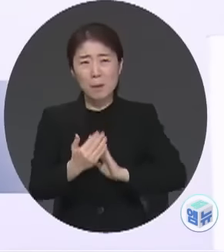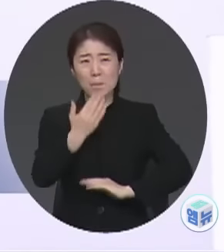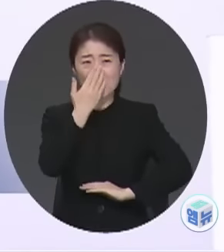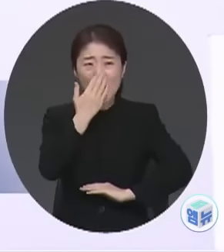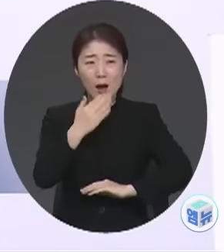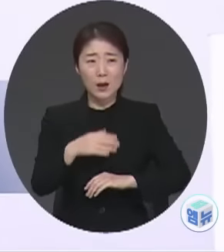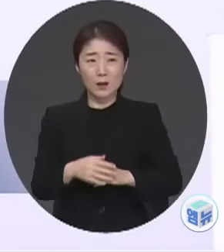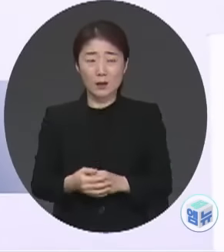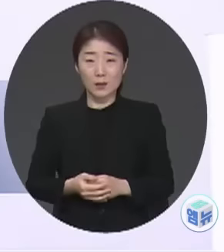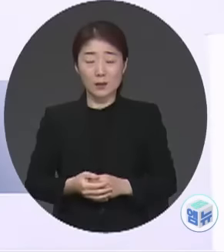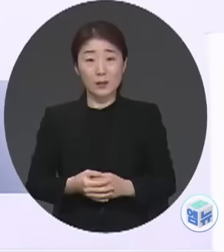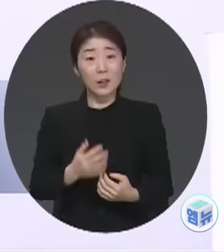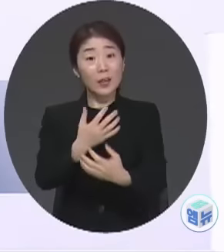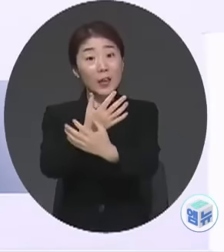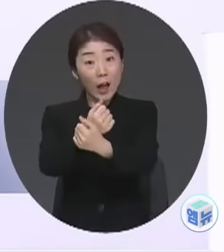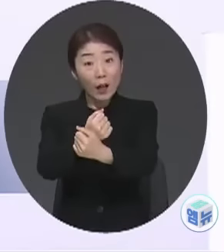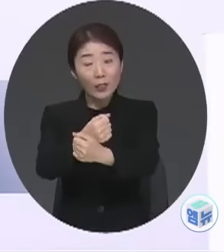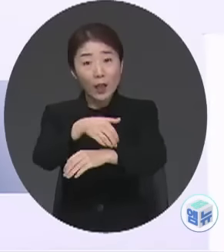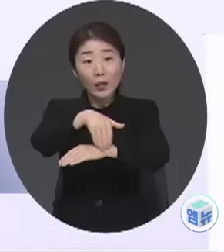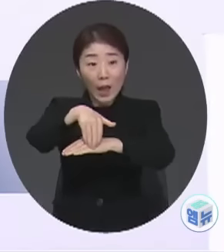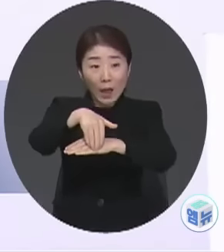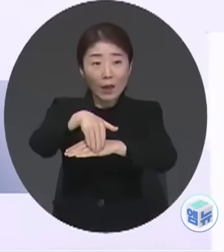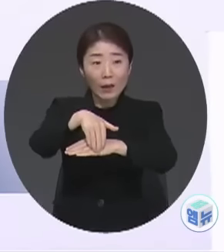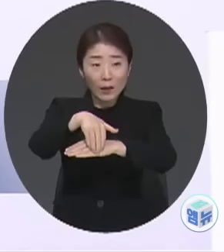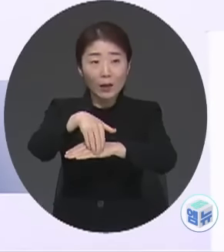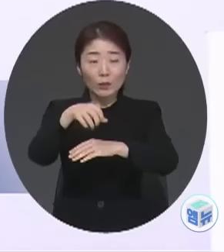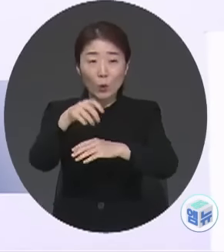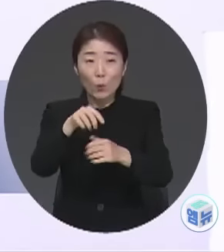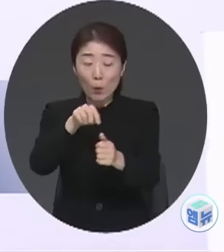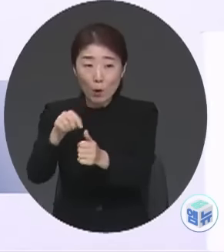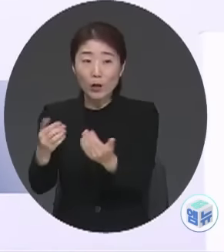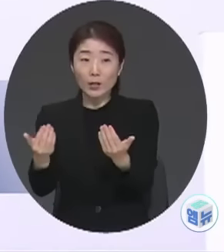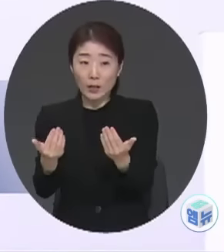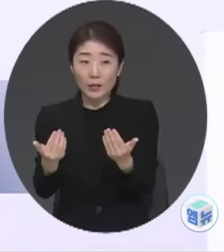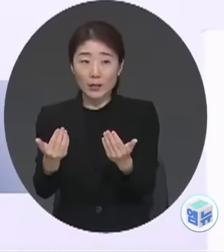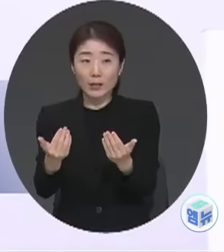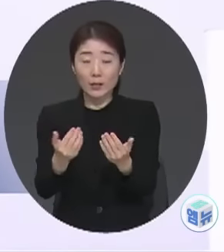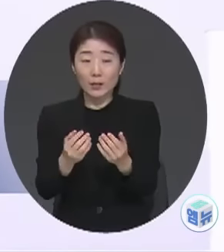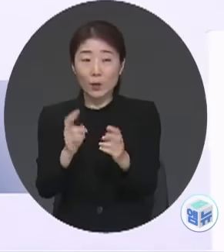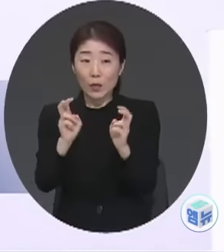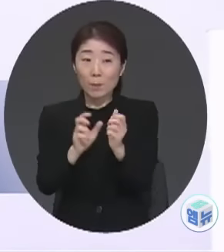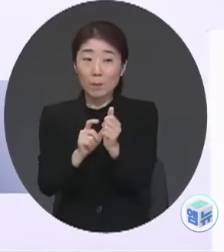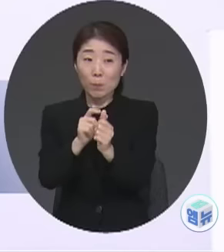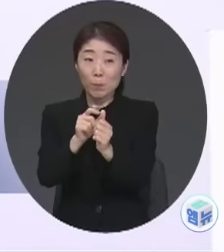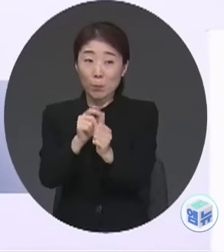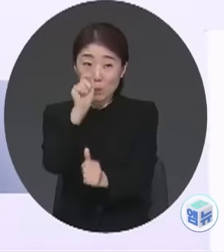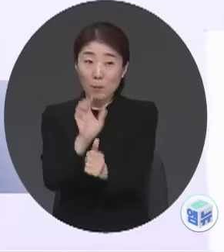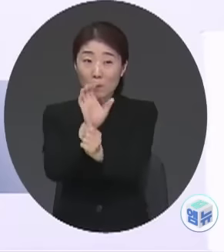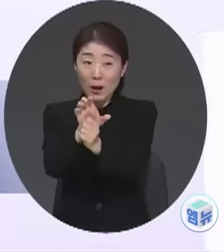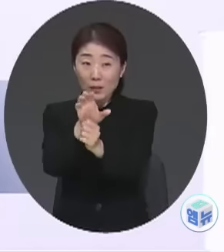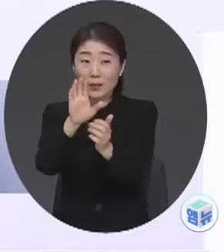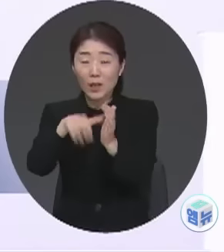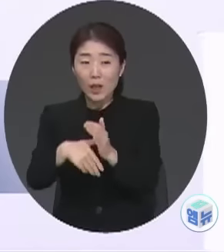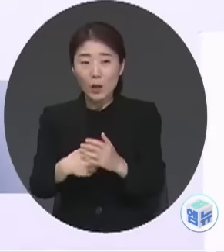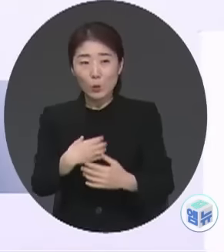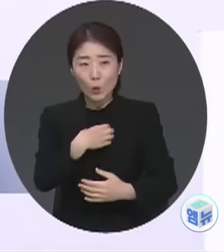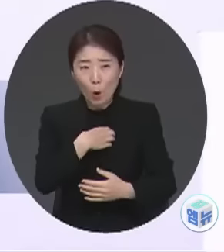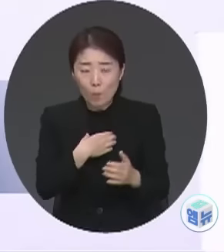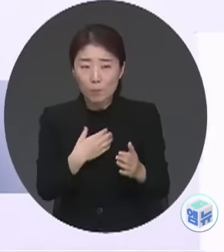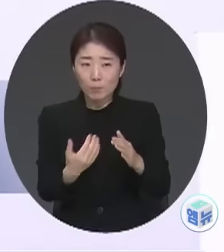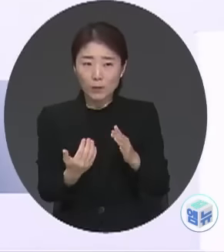계획을 세우고 과업 지시서를 작성하고 업체를 선정할 때 위험 관리를 진행하는지에